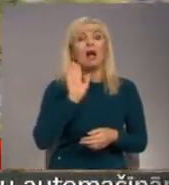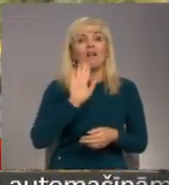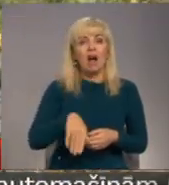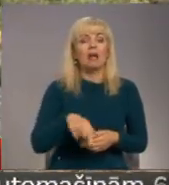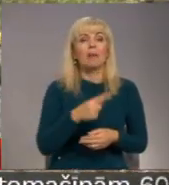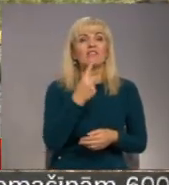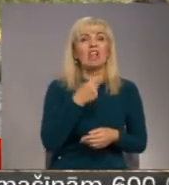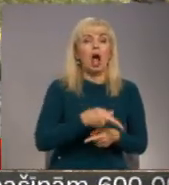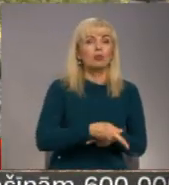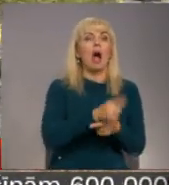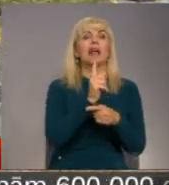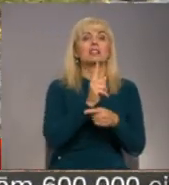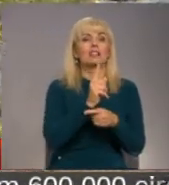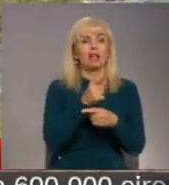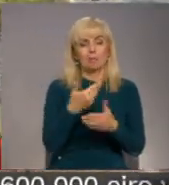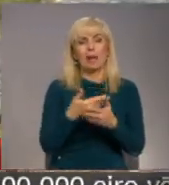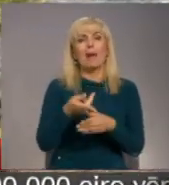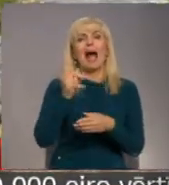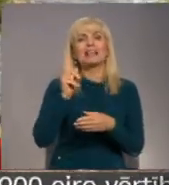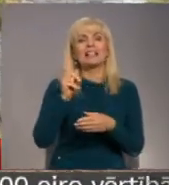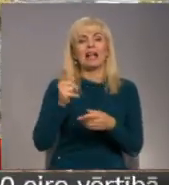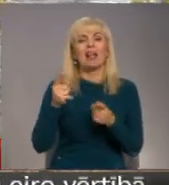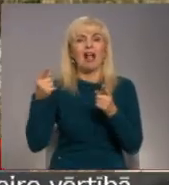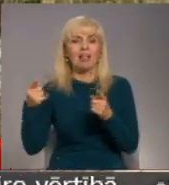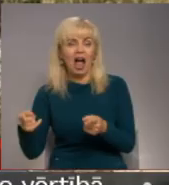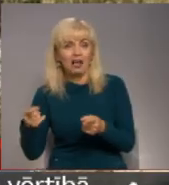drīkstam aizliegtajā laikā paņemt to zīvi,